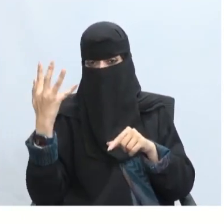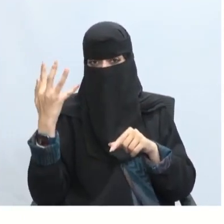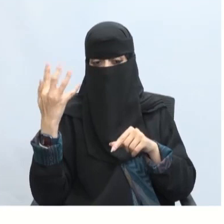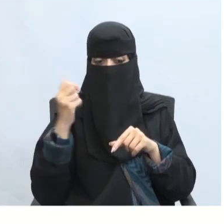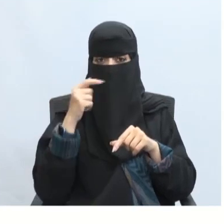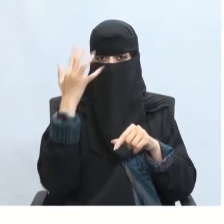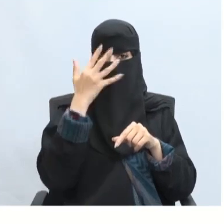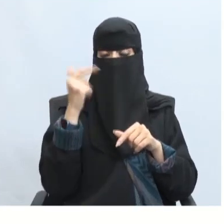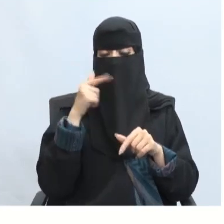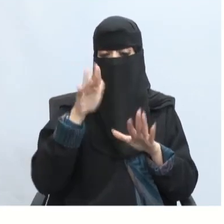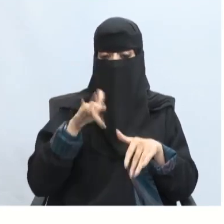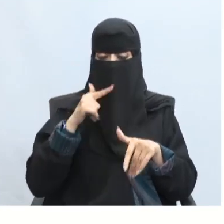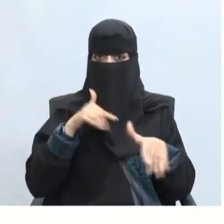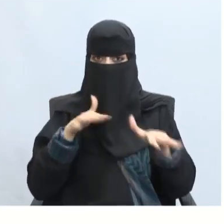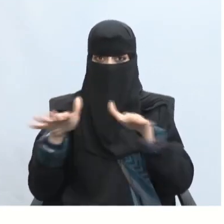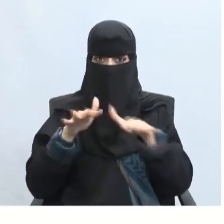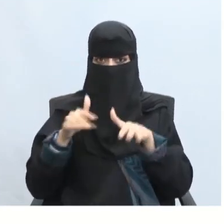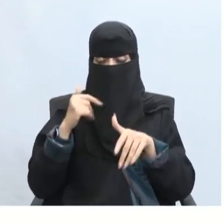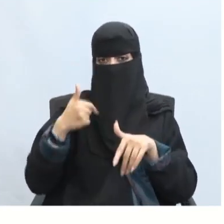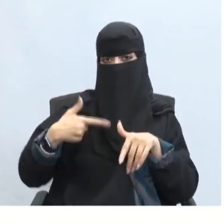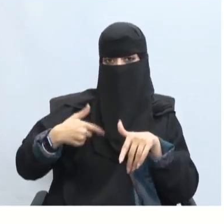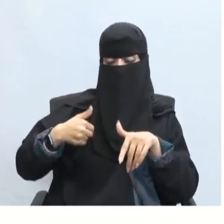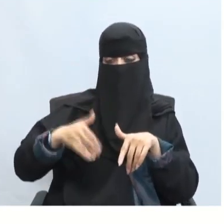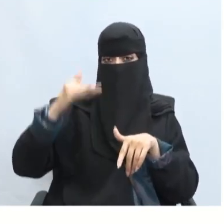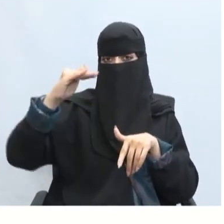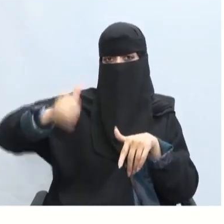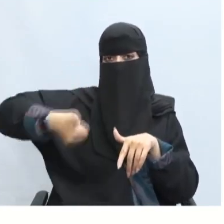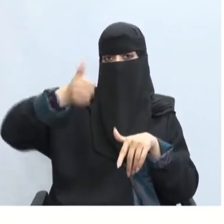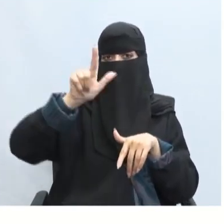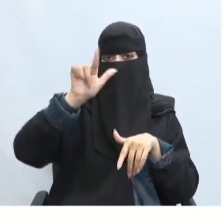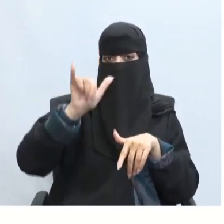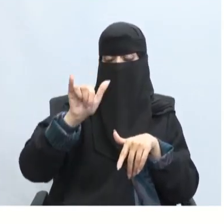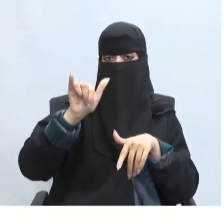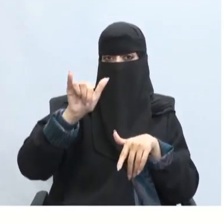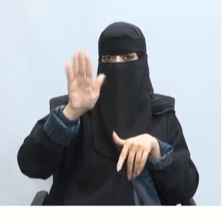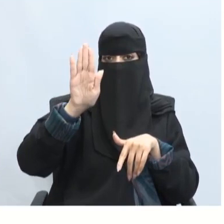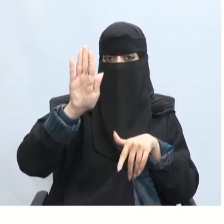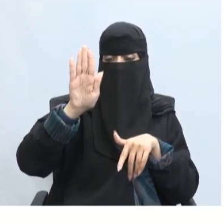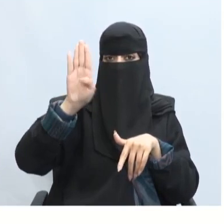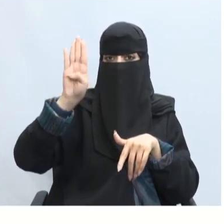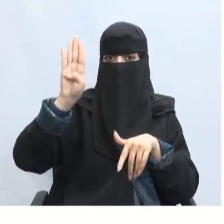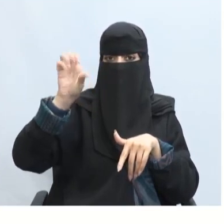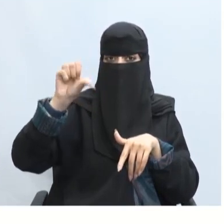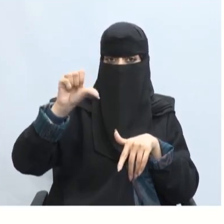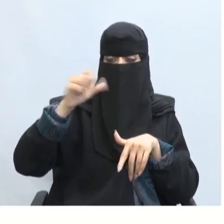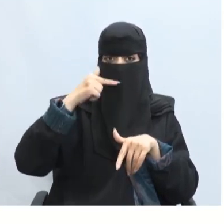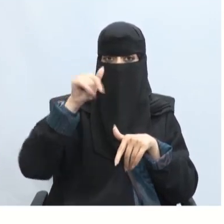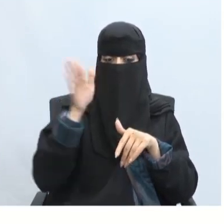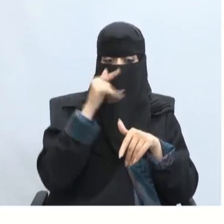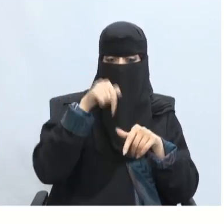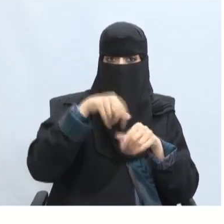الوشان زلزال خاليسكو عزيزي الطالب عزيزتي الطالبه وهي ولايه غرب المكسيك